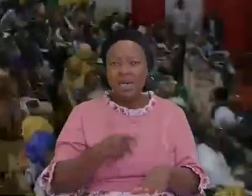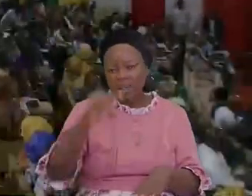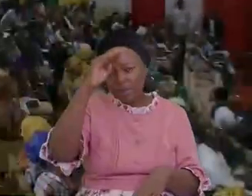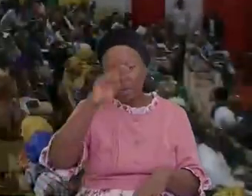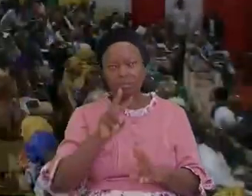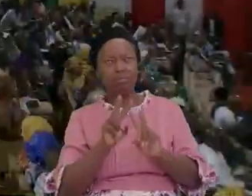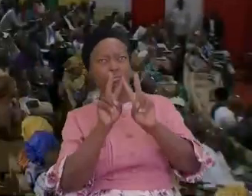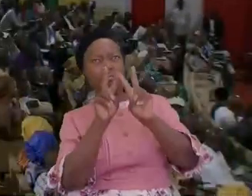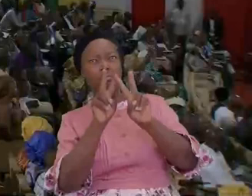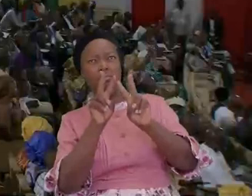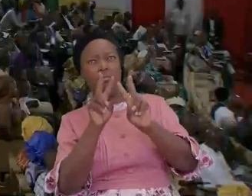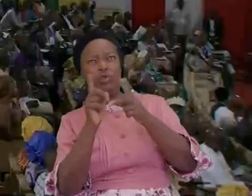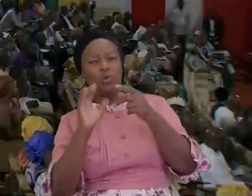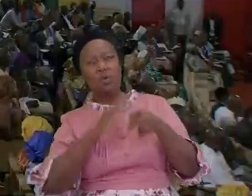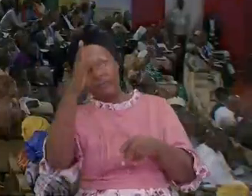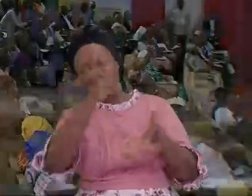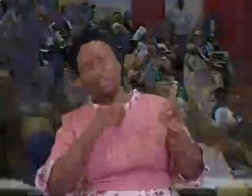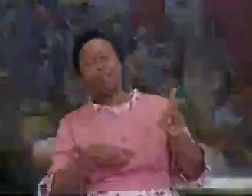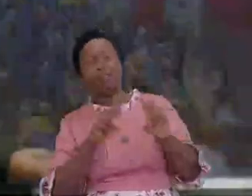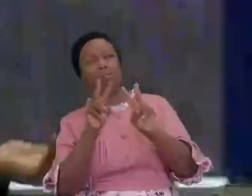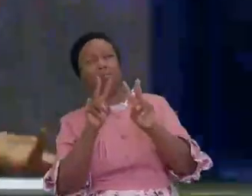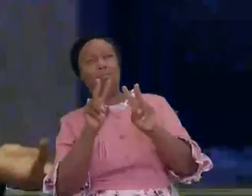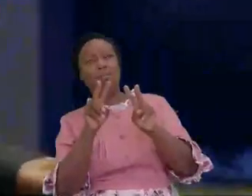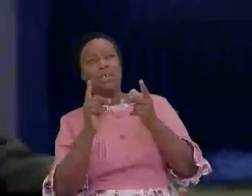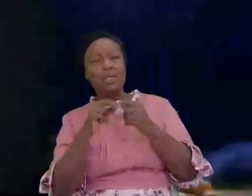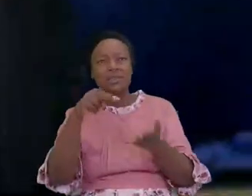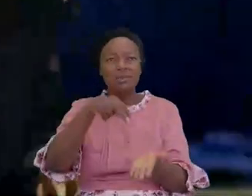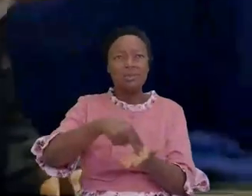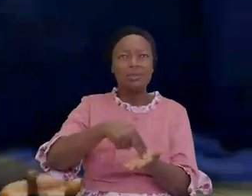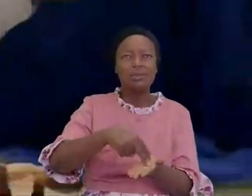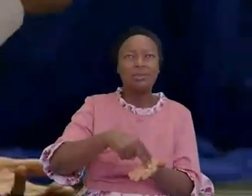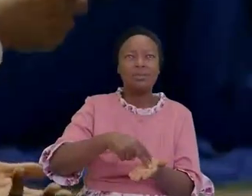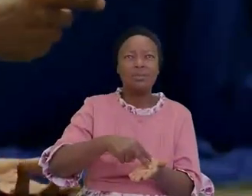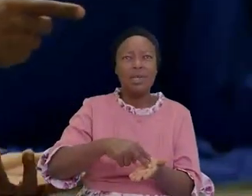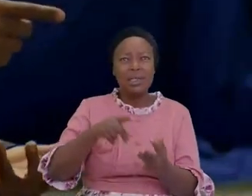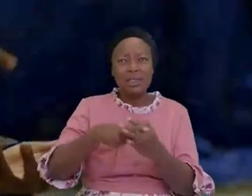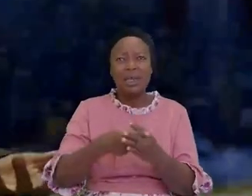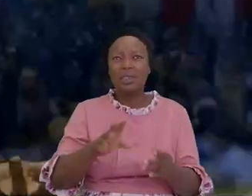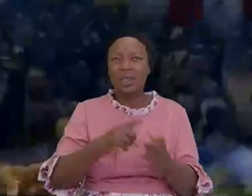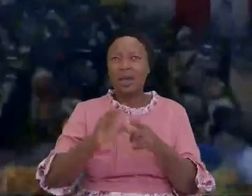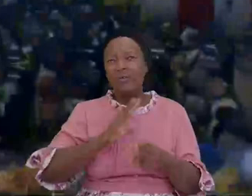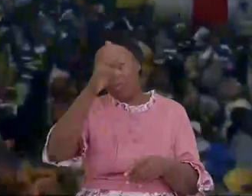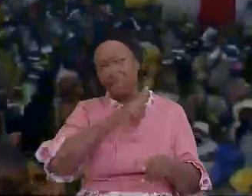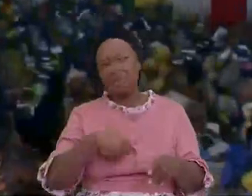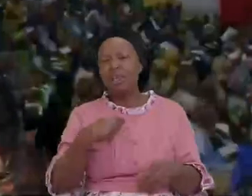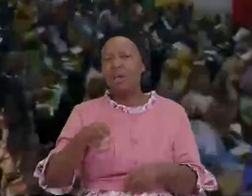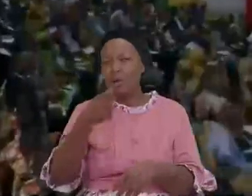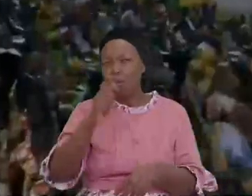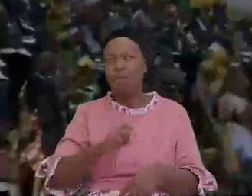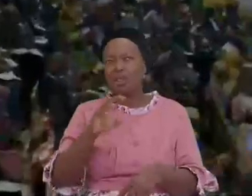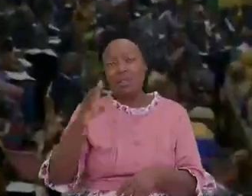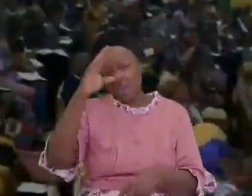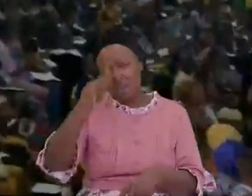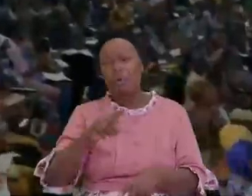Le garçon m'a regardé comme ça. Il s'est levé. J'ai dit, marche. Et il a commencé à marcher,